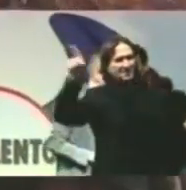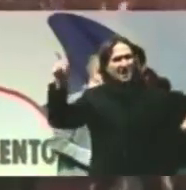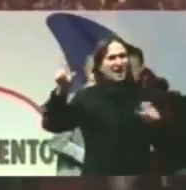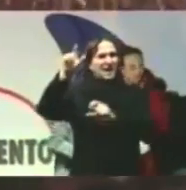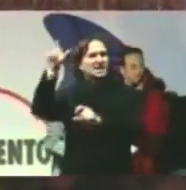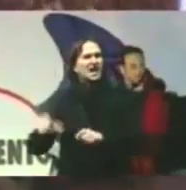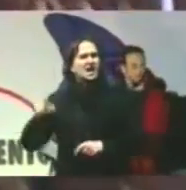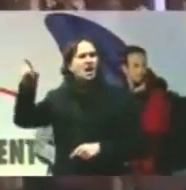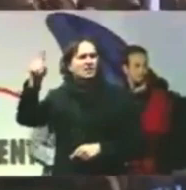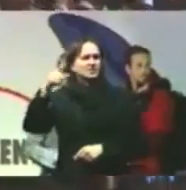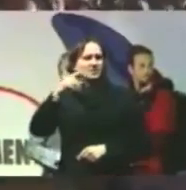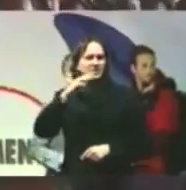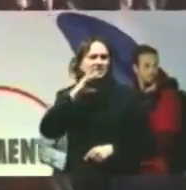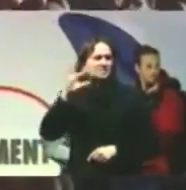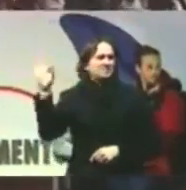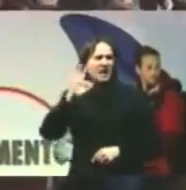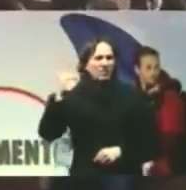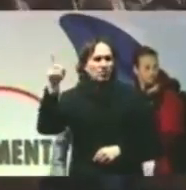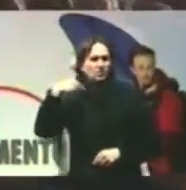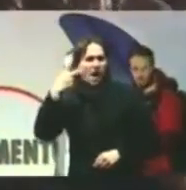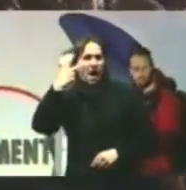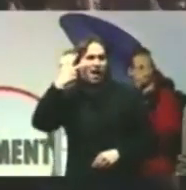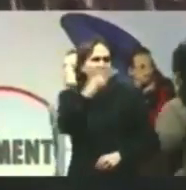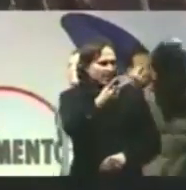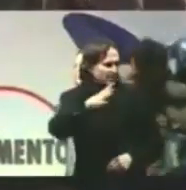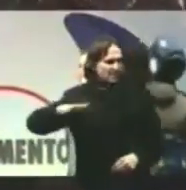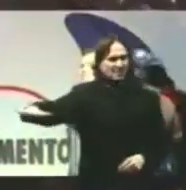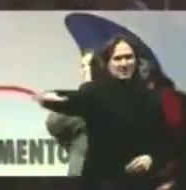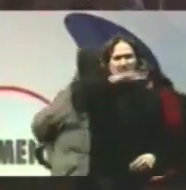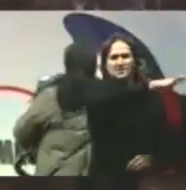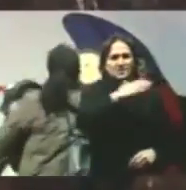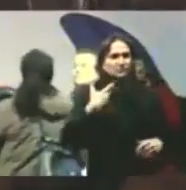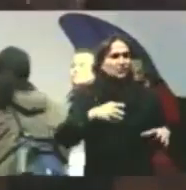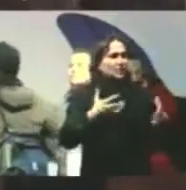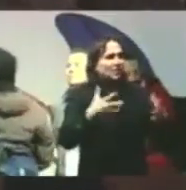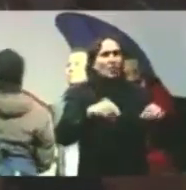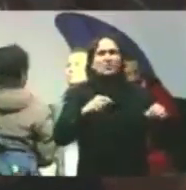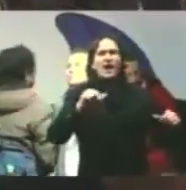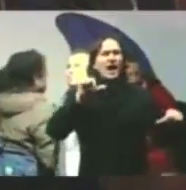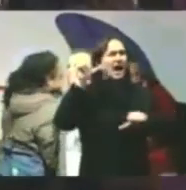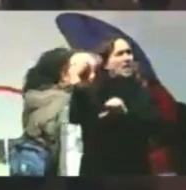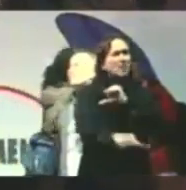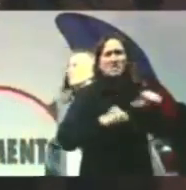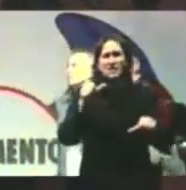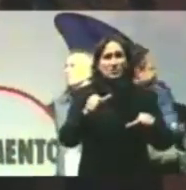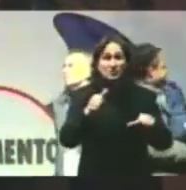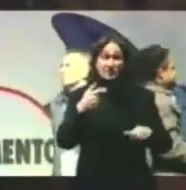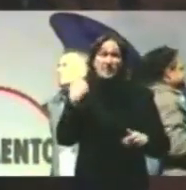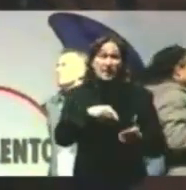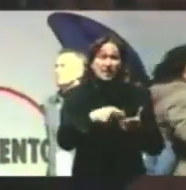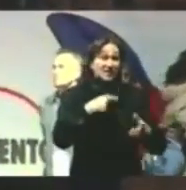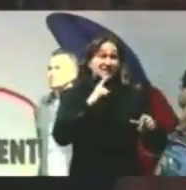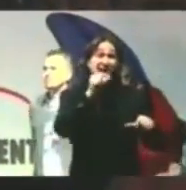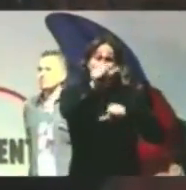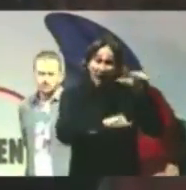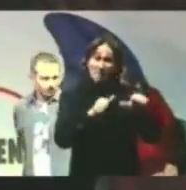che vi stanno guardando e parteciperanno al cambiamento. Il momento è ora. Se cambiare si può,